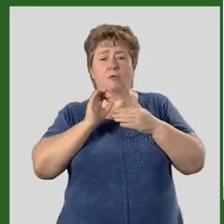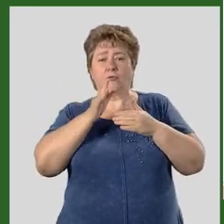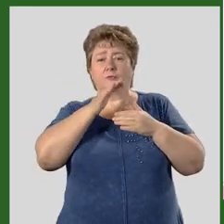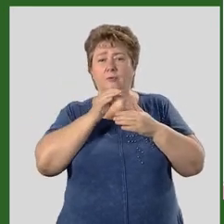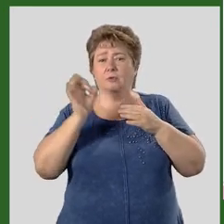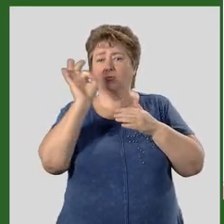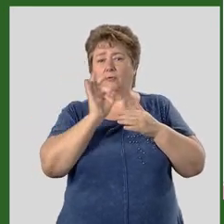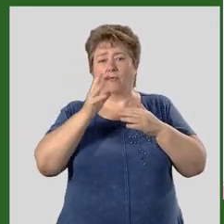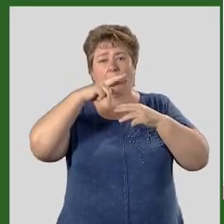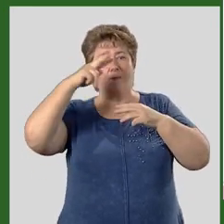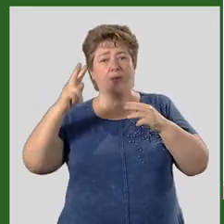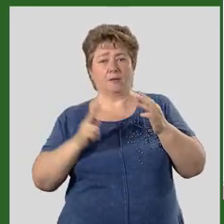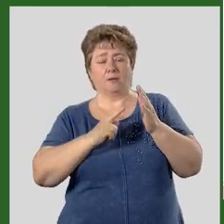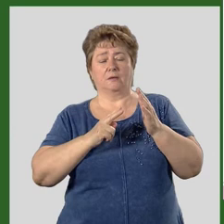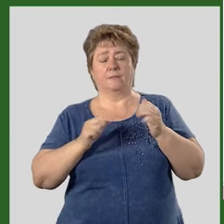времени нулевого меридиана.